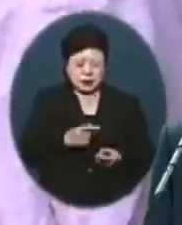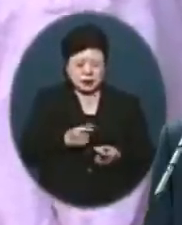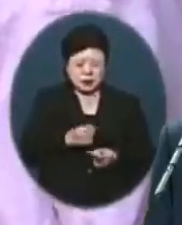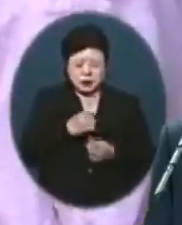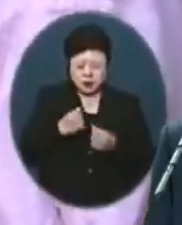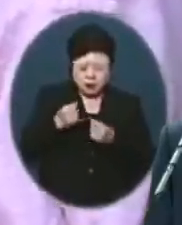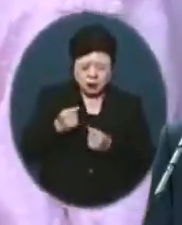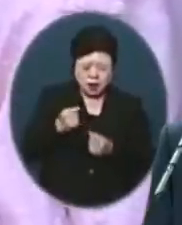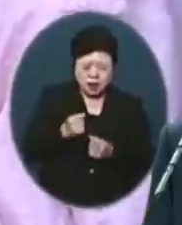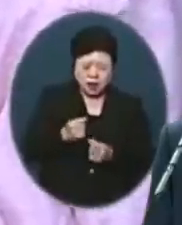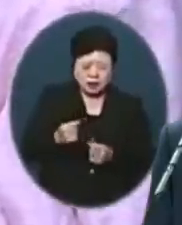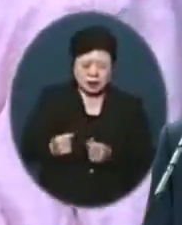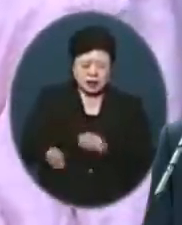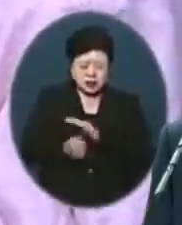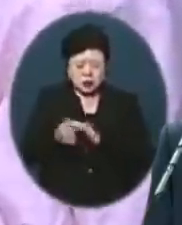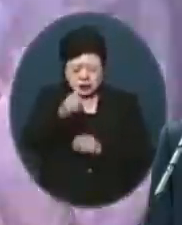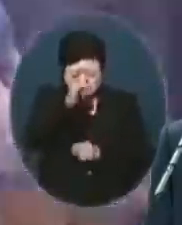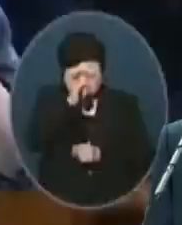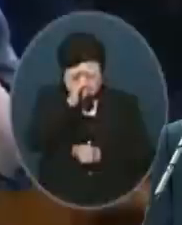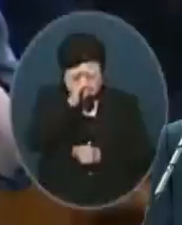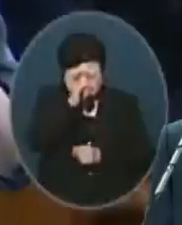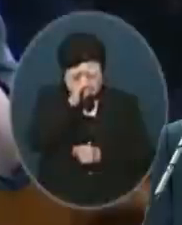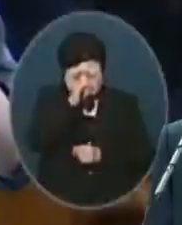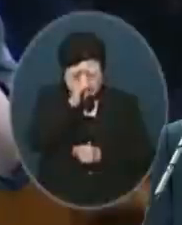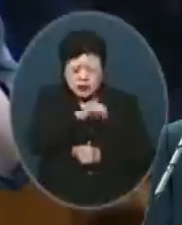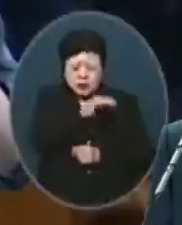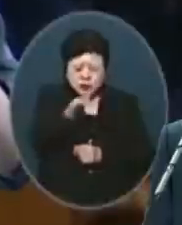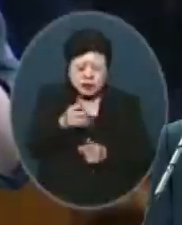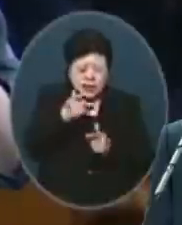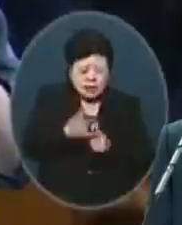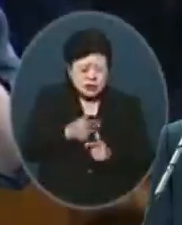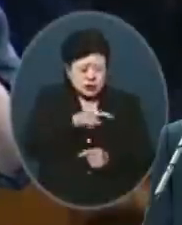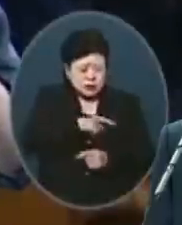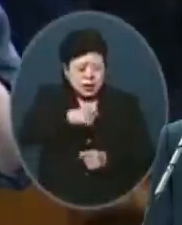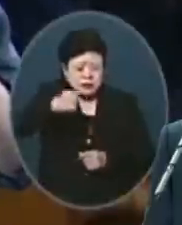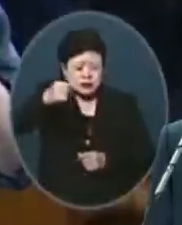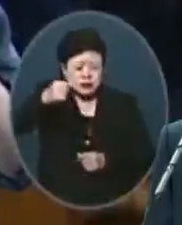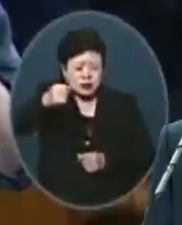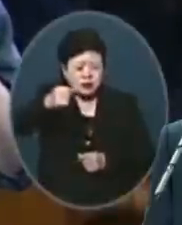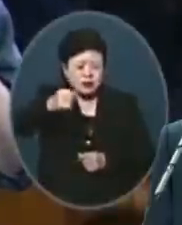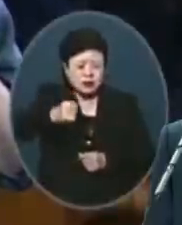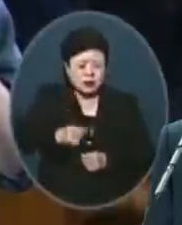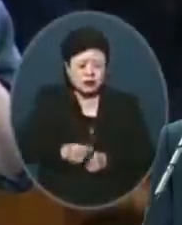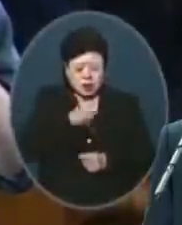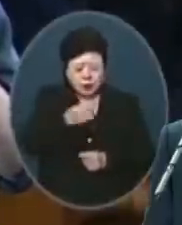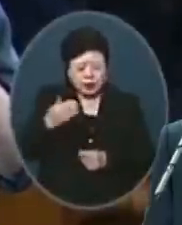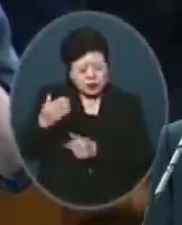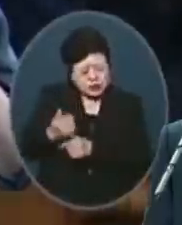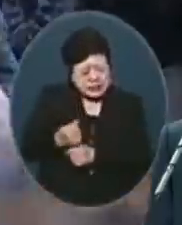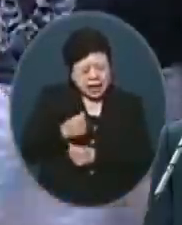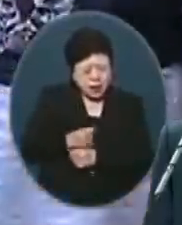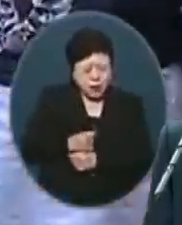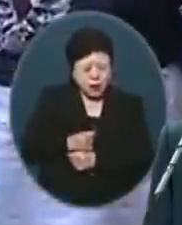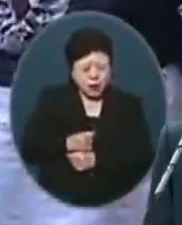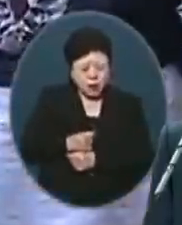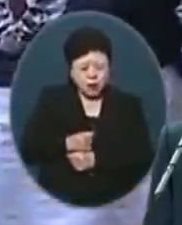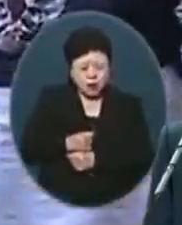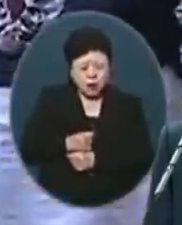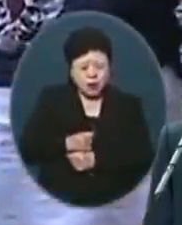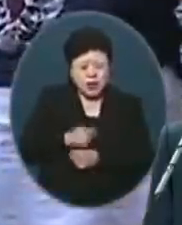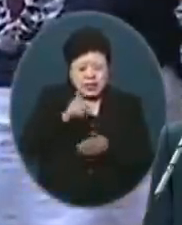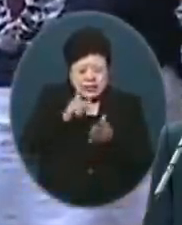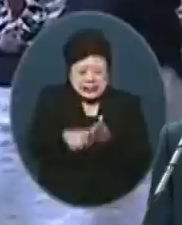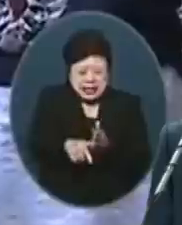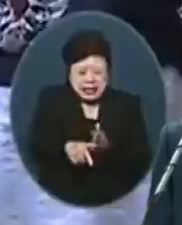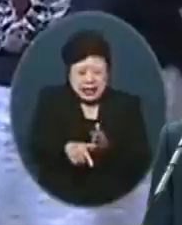건강의 소원을 가지고 있습니다. 우리가 예수 이름으로 그리스도의 보혈을 의지하고 이